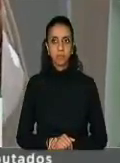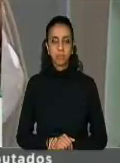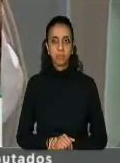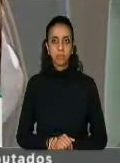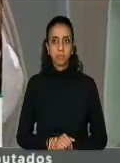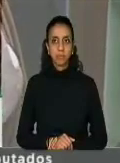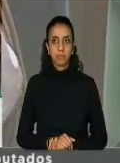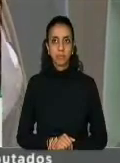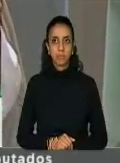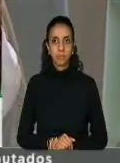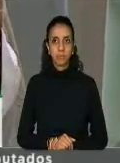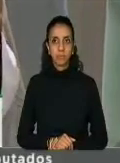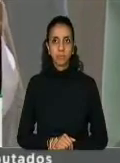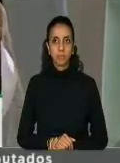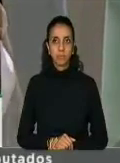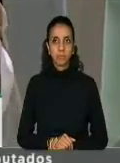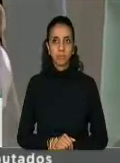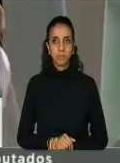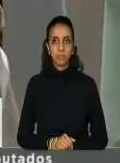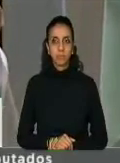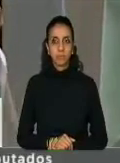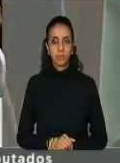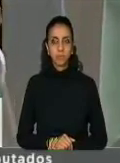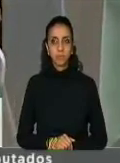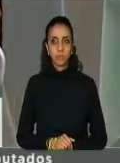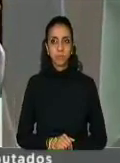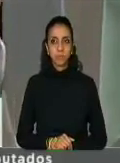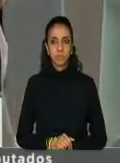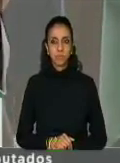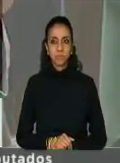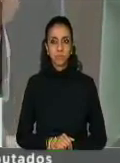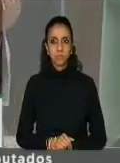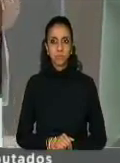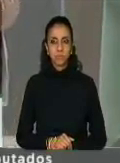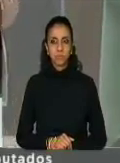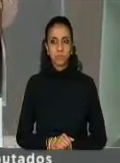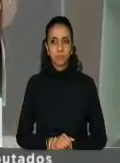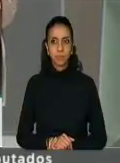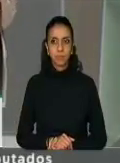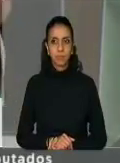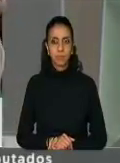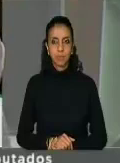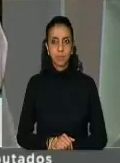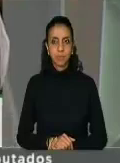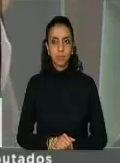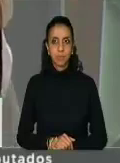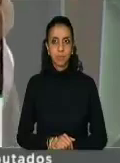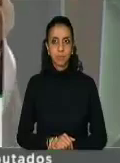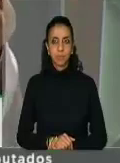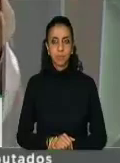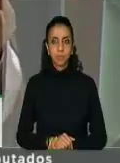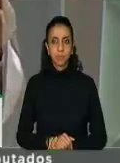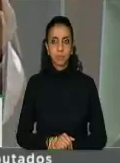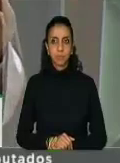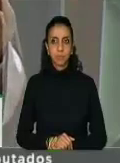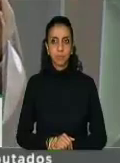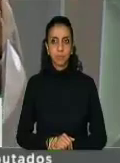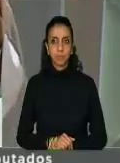تمس آلام الناس آمال الناس أوجاع